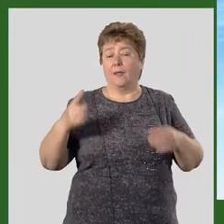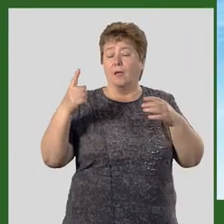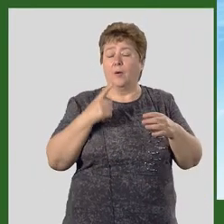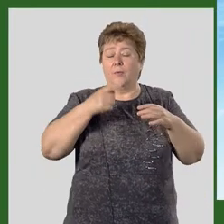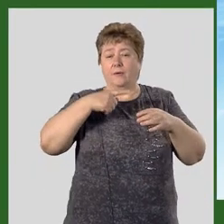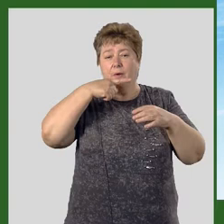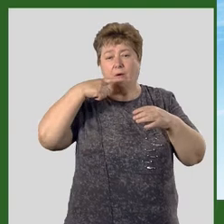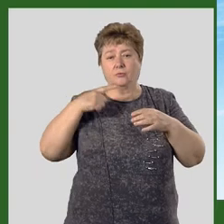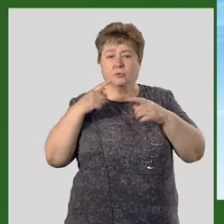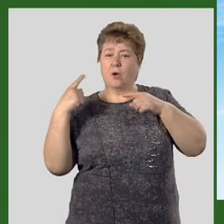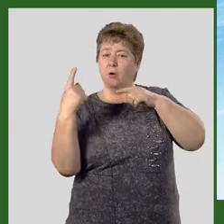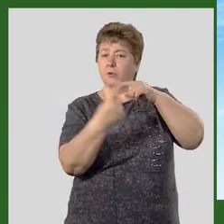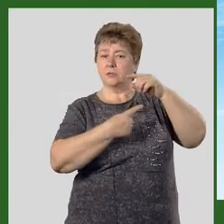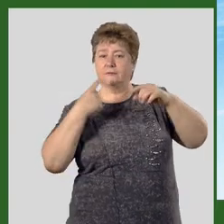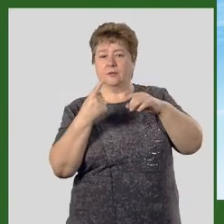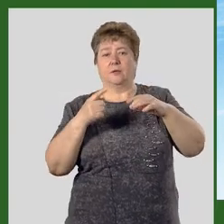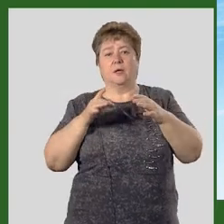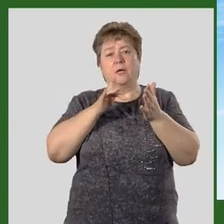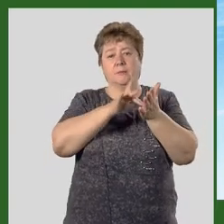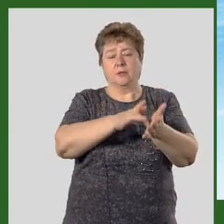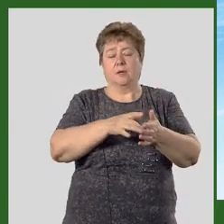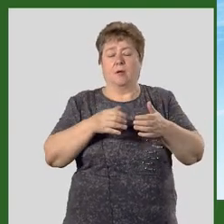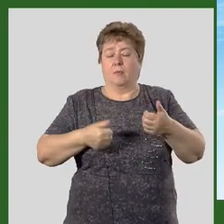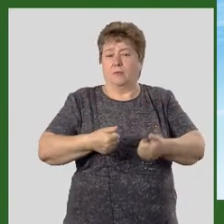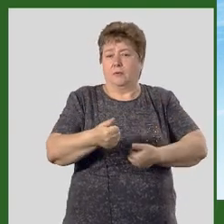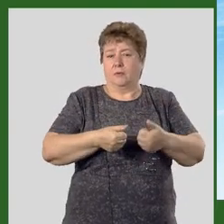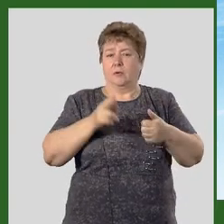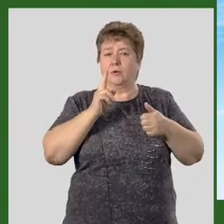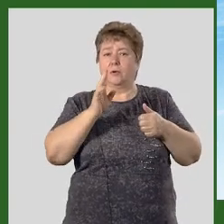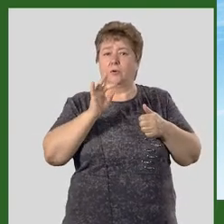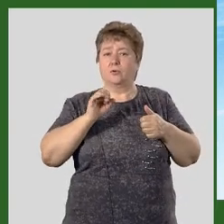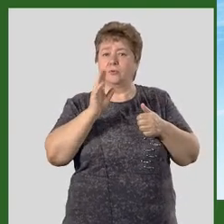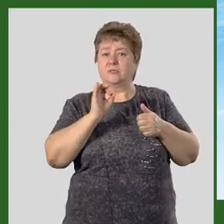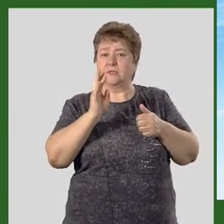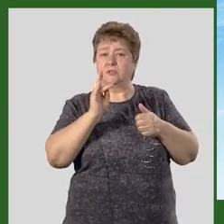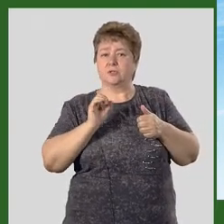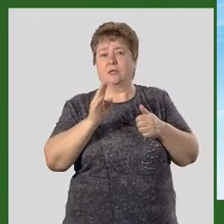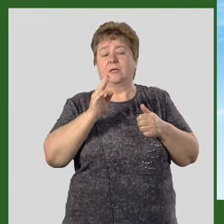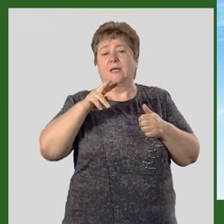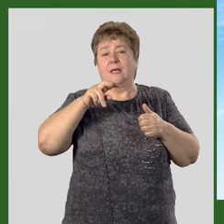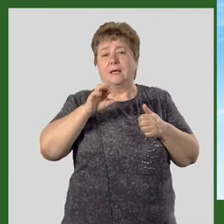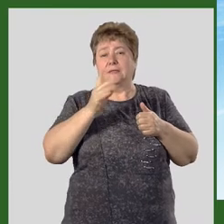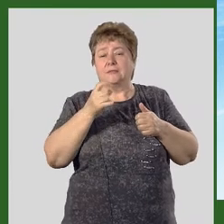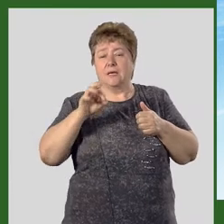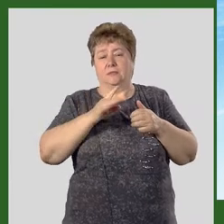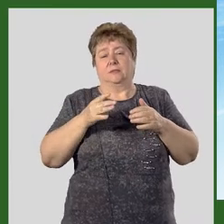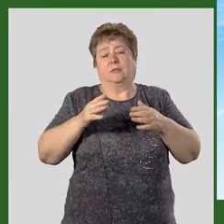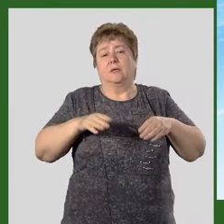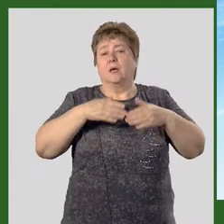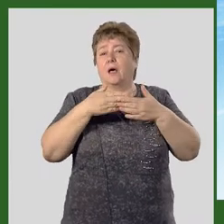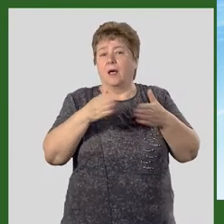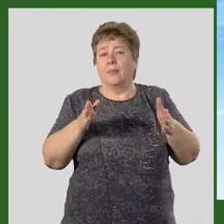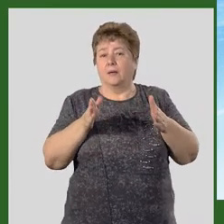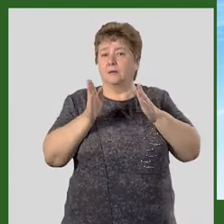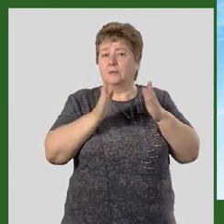Первая русская кругосветная экспедиция под командованием Крузенштерна и Лисянского положила начало